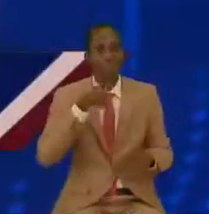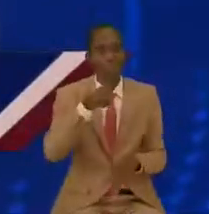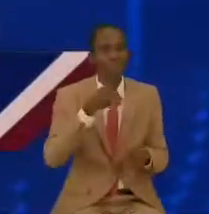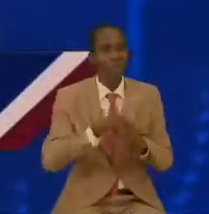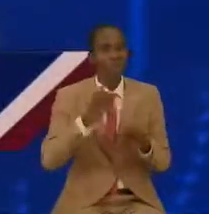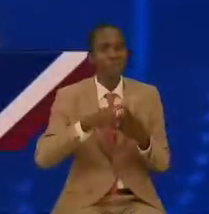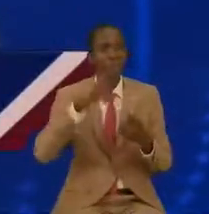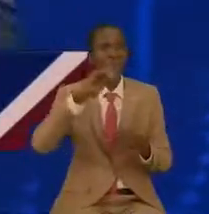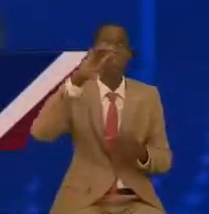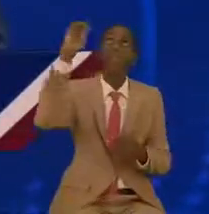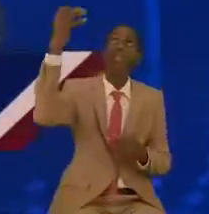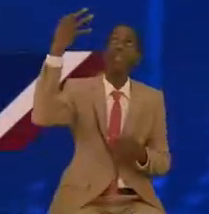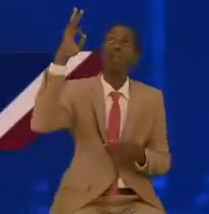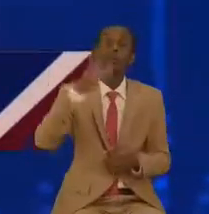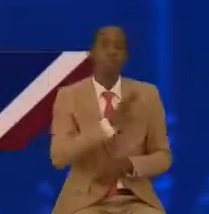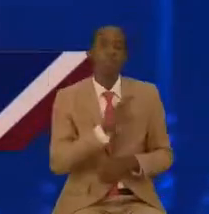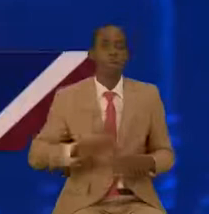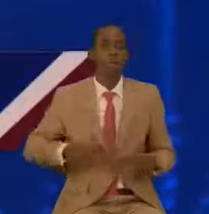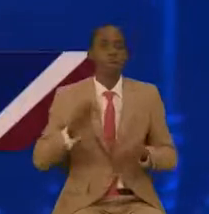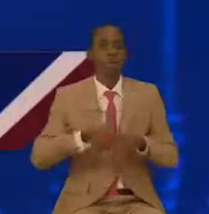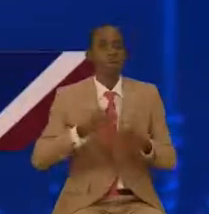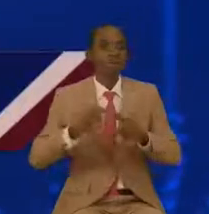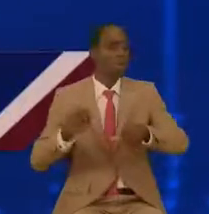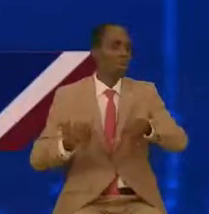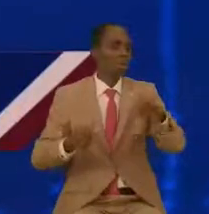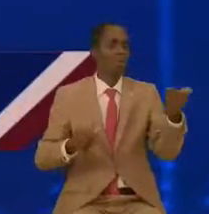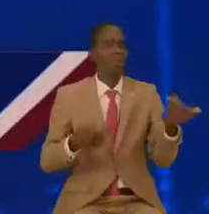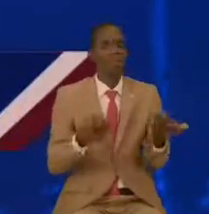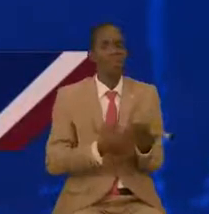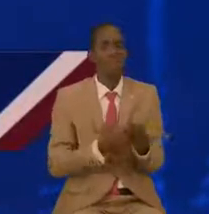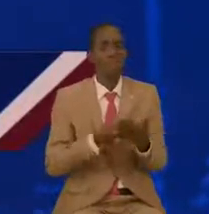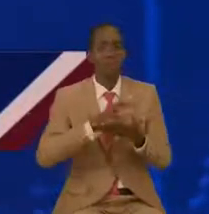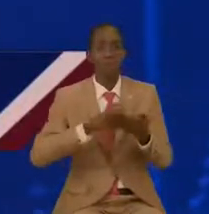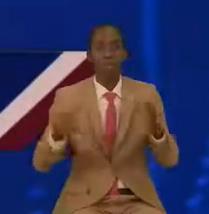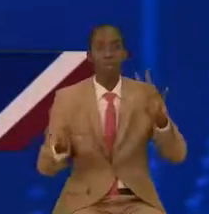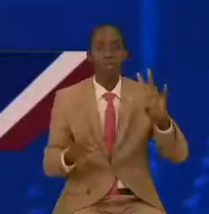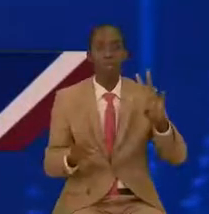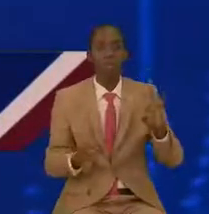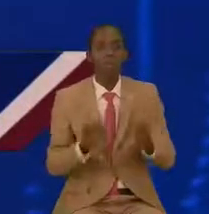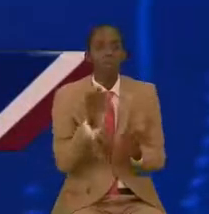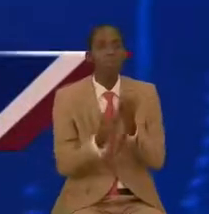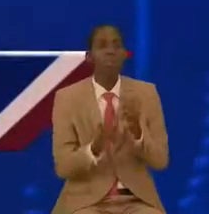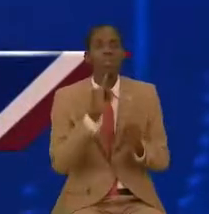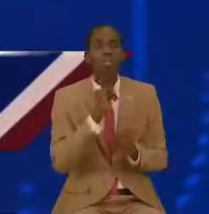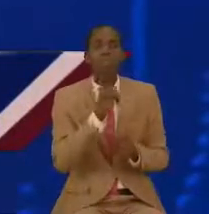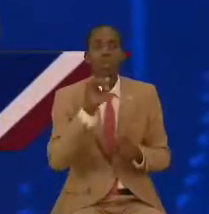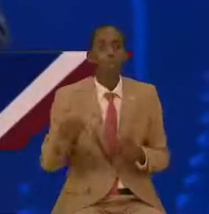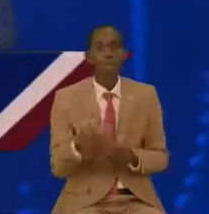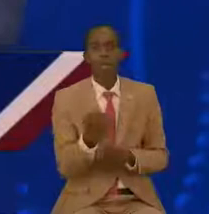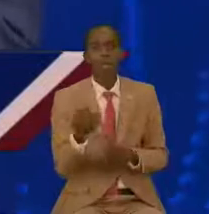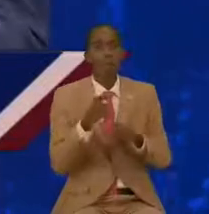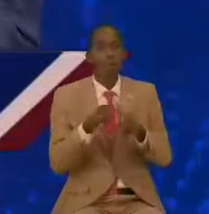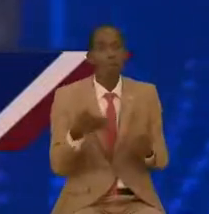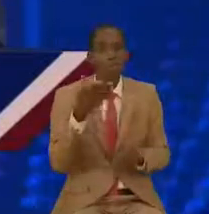a appelé par la grâce de Christ pour passer à un autre évangile. Non pas